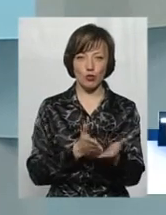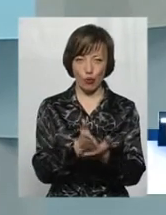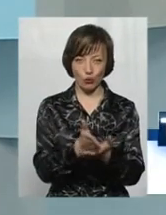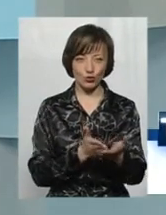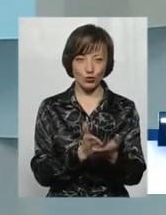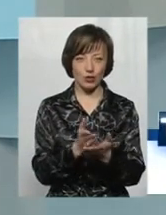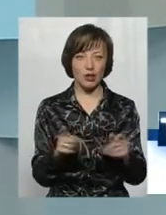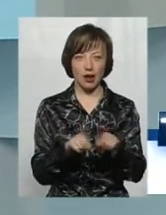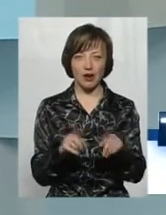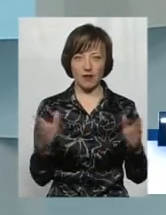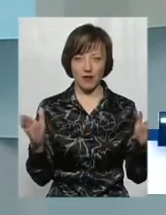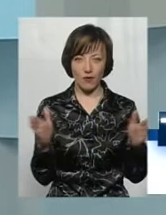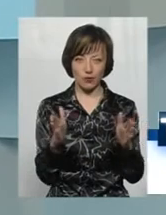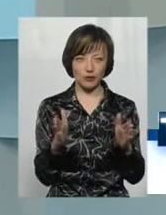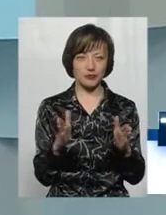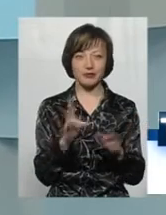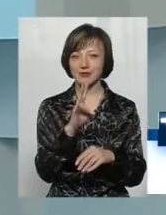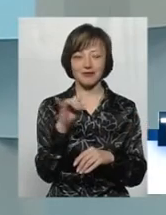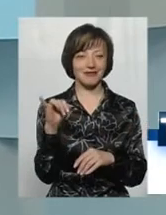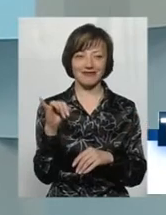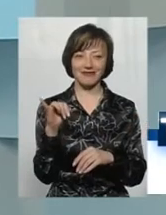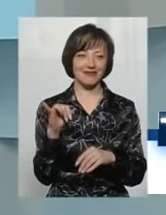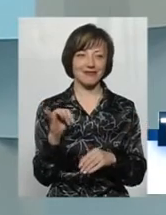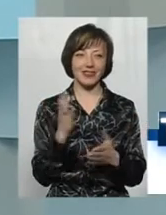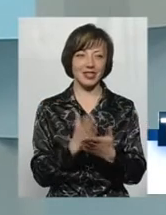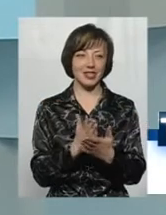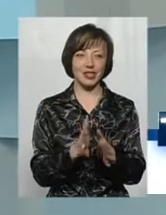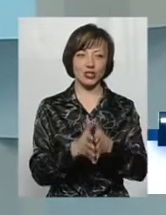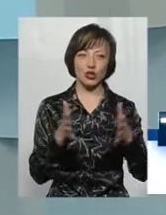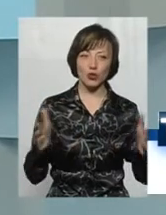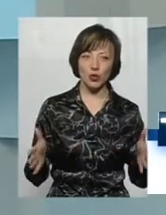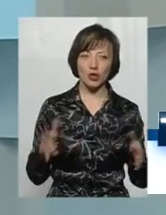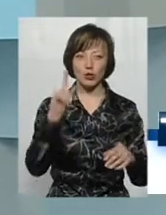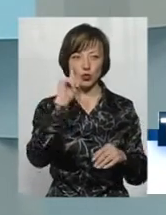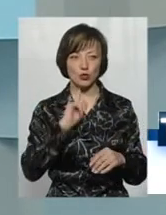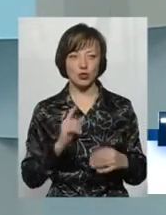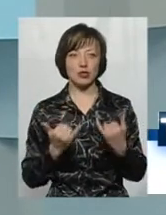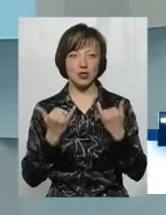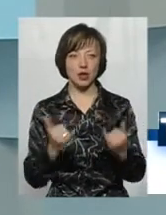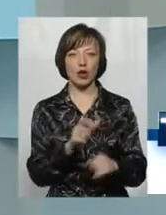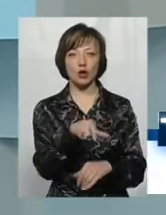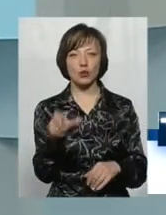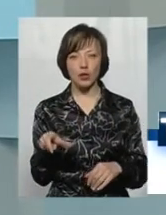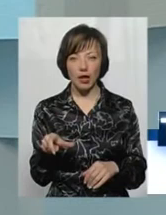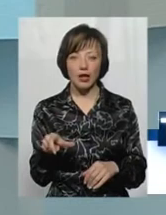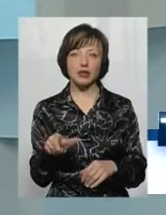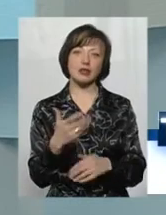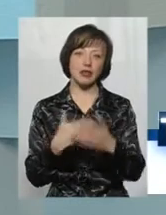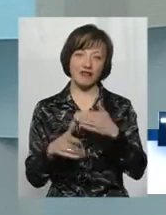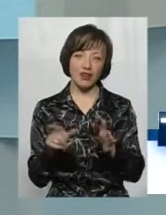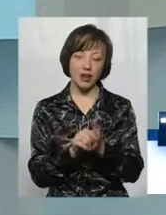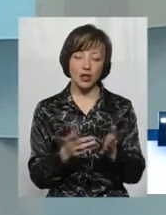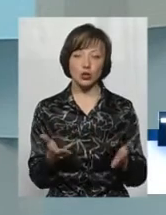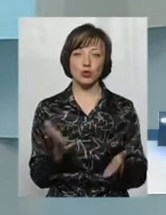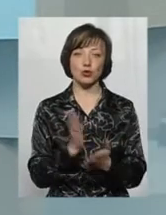Де такі вузькі проходи, так? Ні, чому? Є і вузькі, є широкі, є і зручність для людей з обмеженими можливостями.